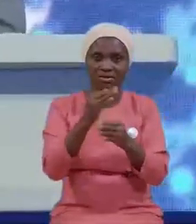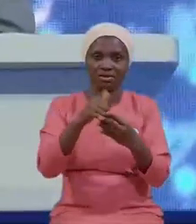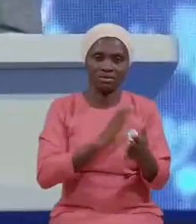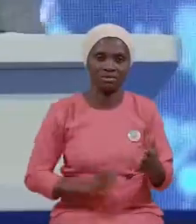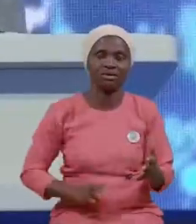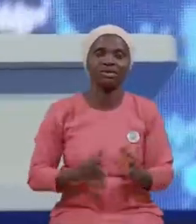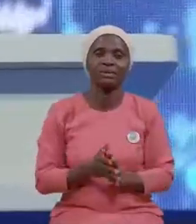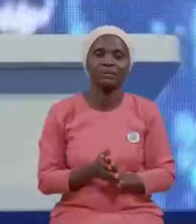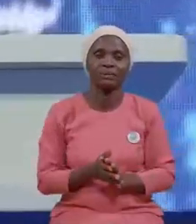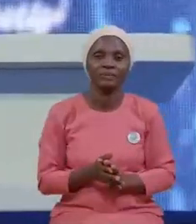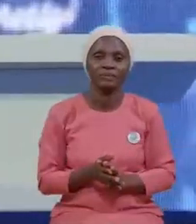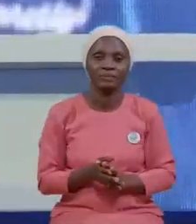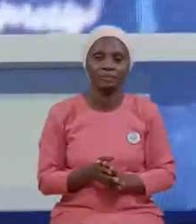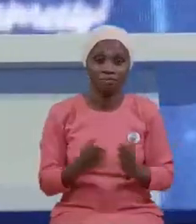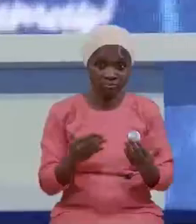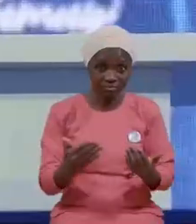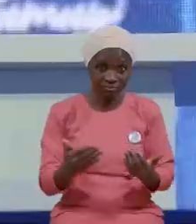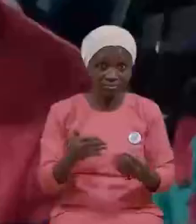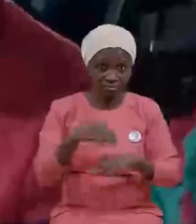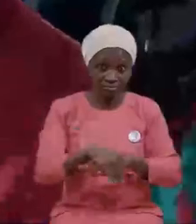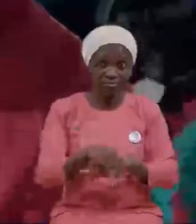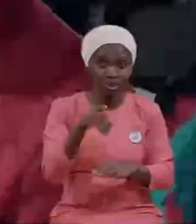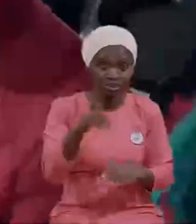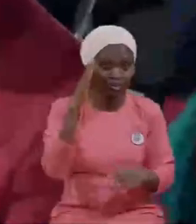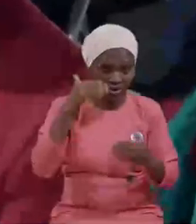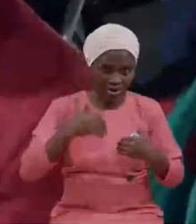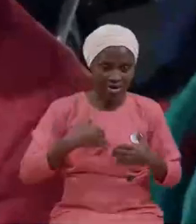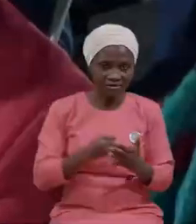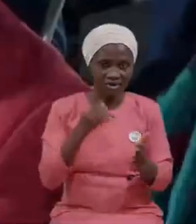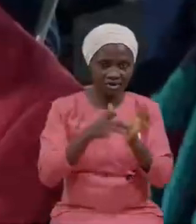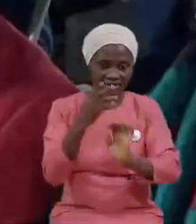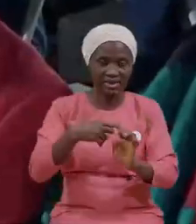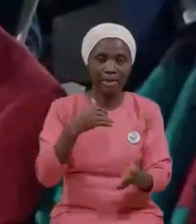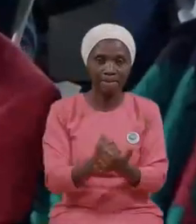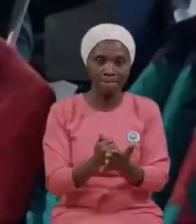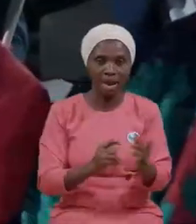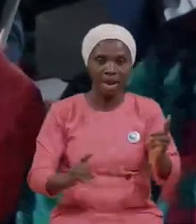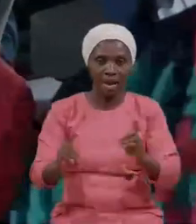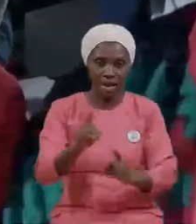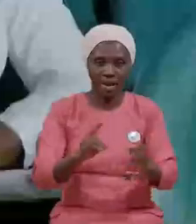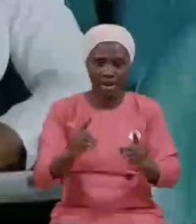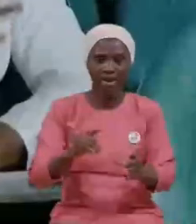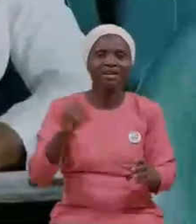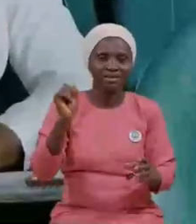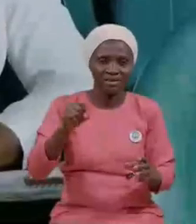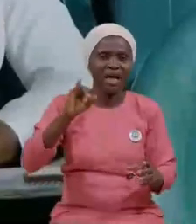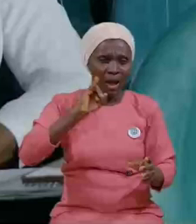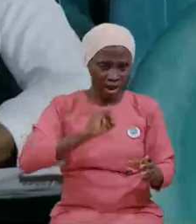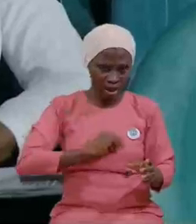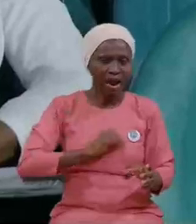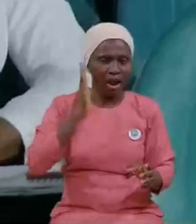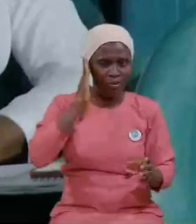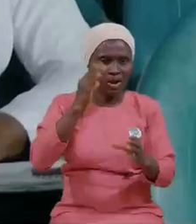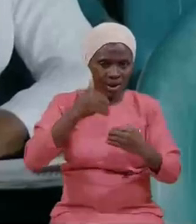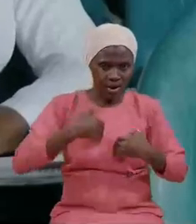Ce soir, tu l'auras. Dis ce soir, je vais l'avoir.